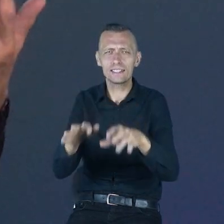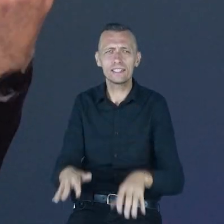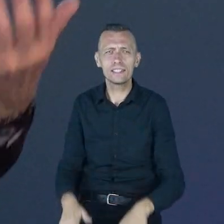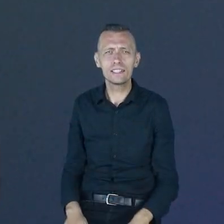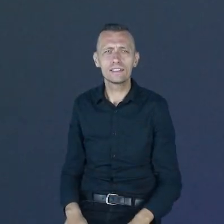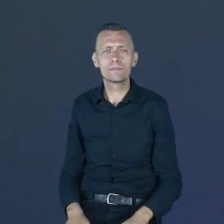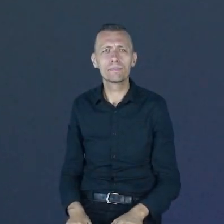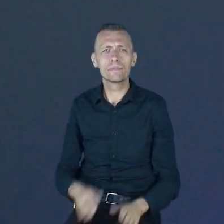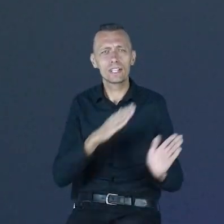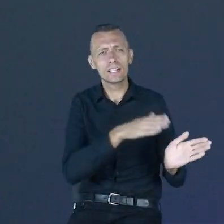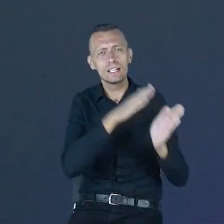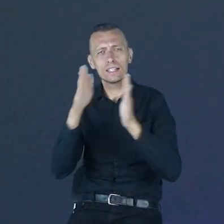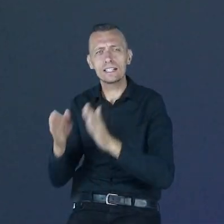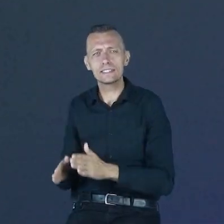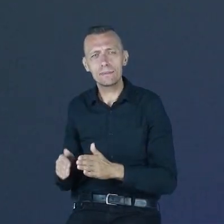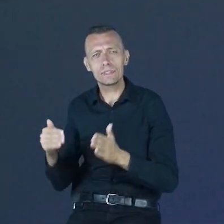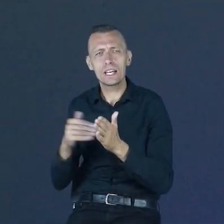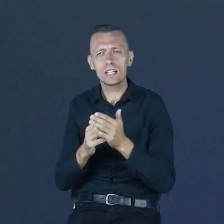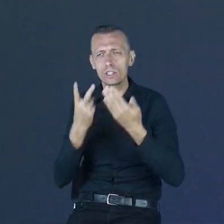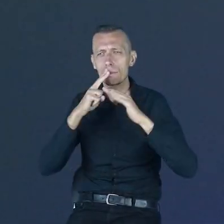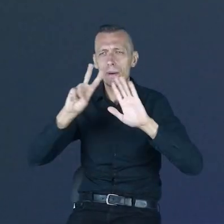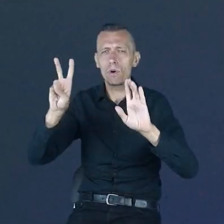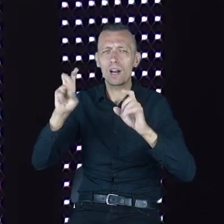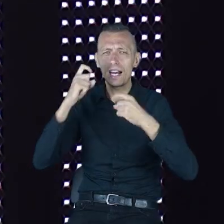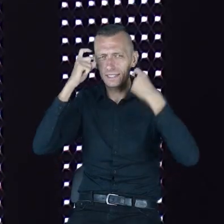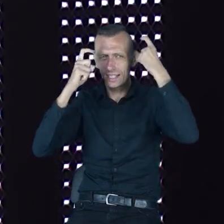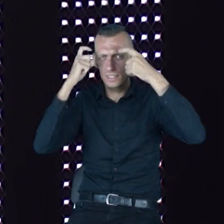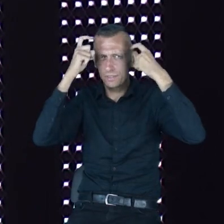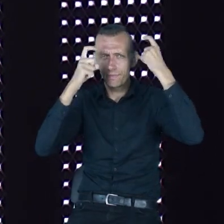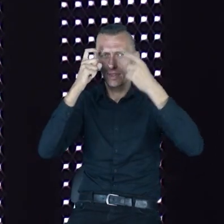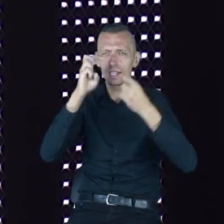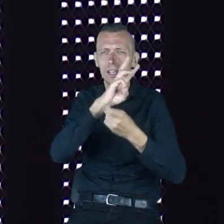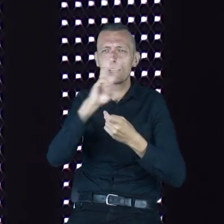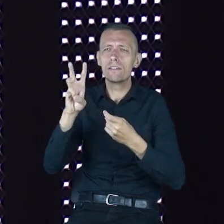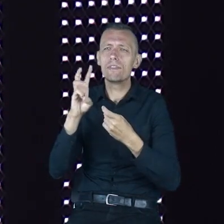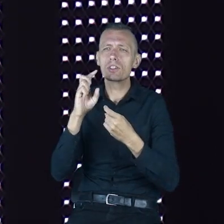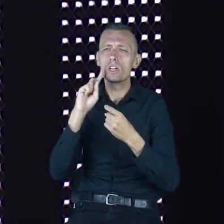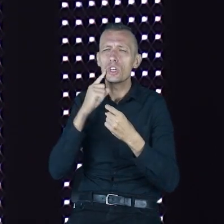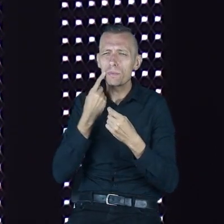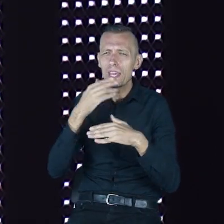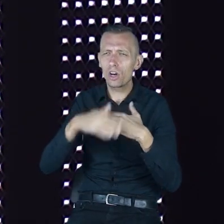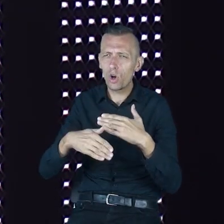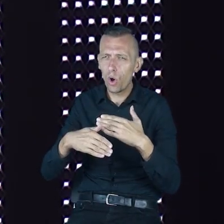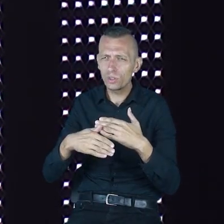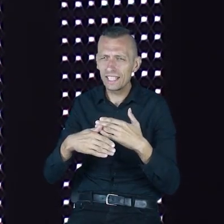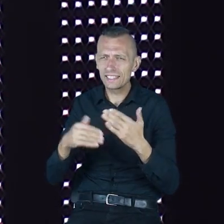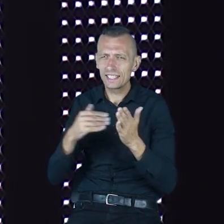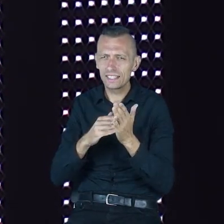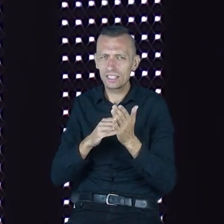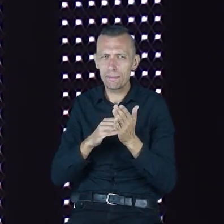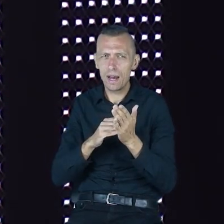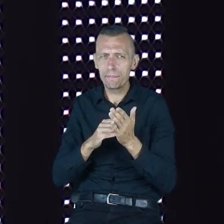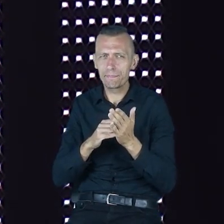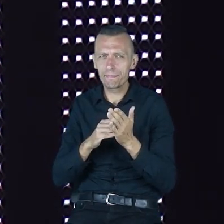się i zapłaczcie. Niech wasz śmiech zamieni się w smutek, a radość w przygnębienie. Bardzo często